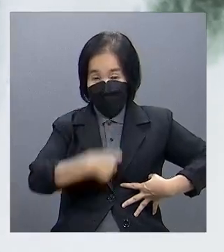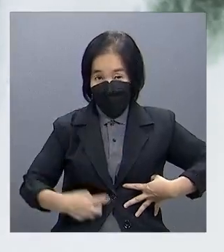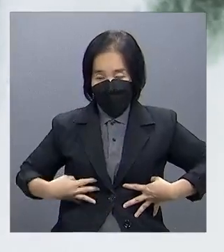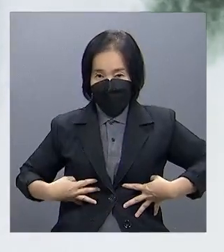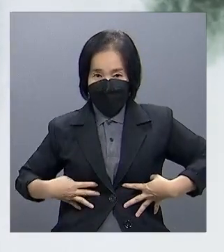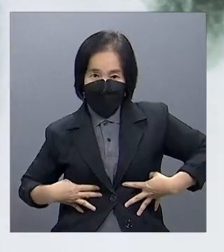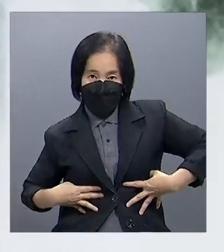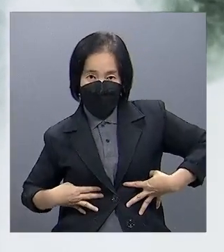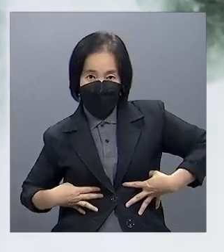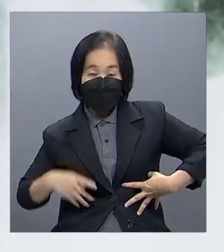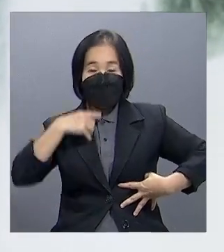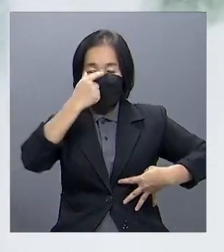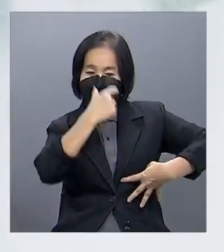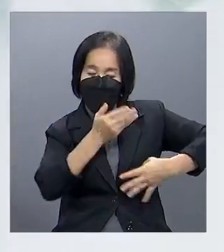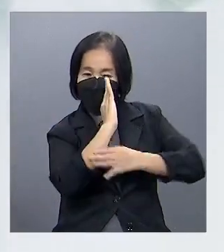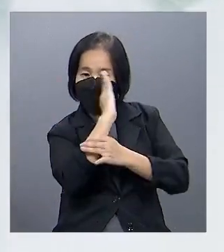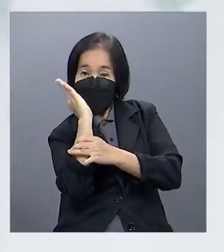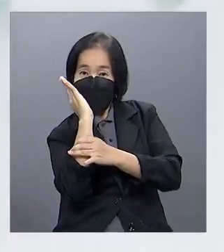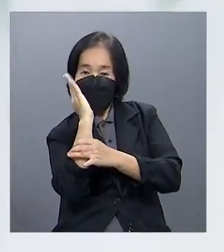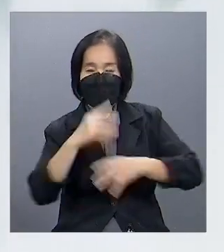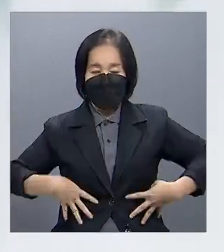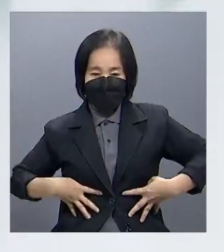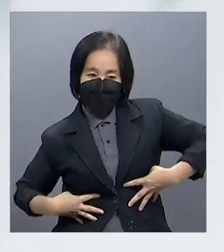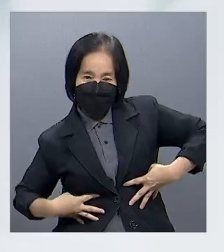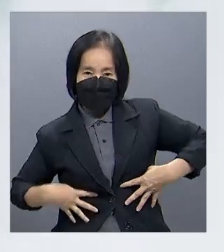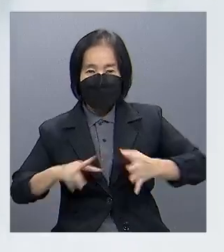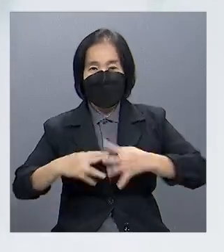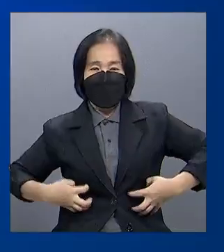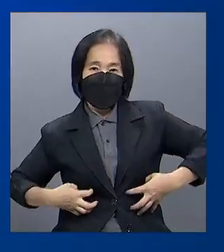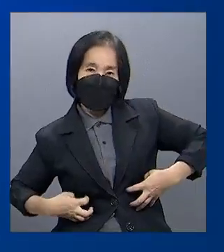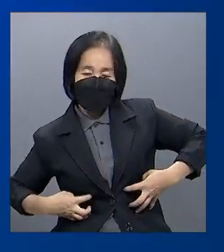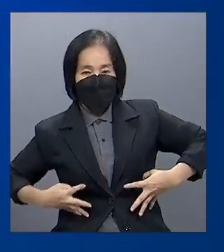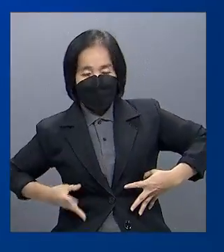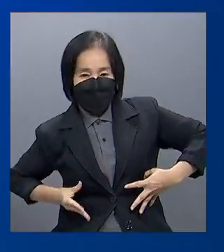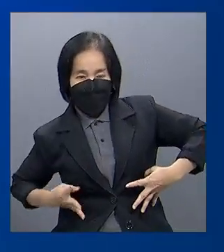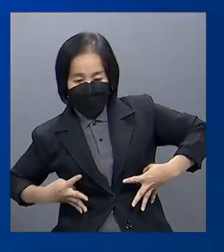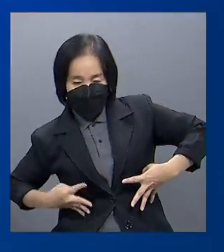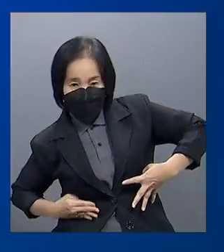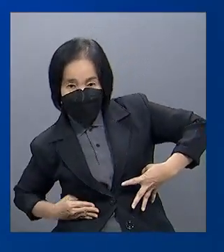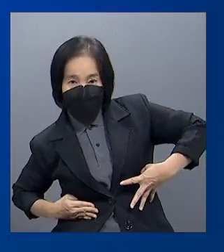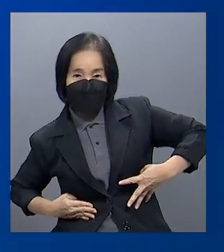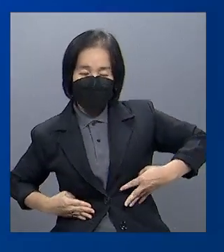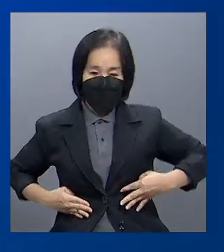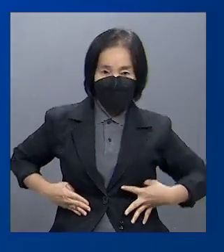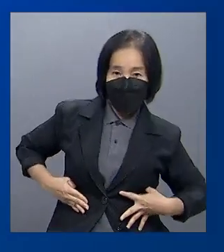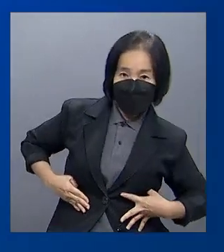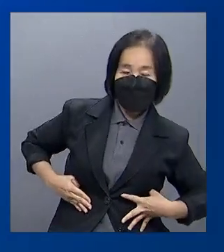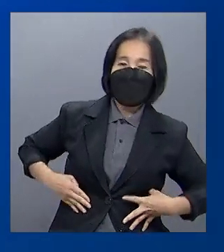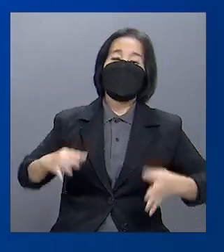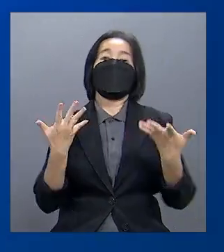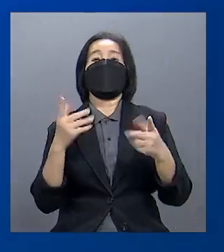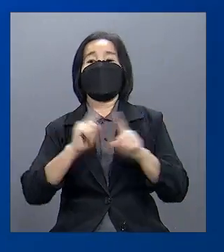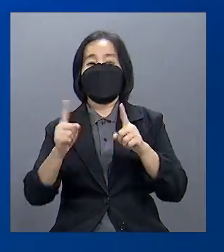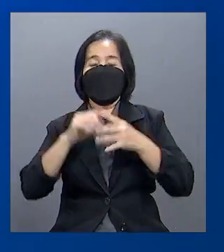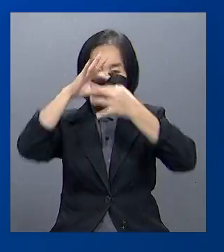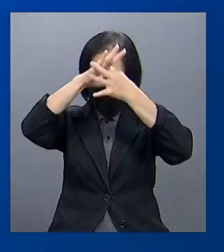างของซี่โครงบางส่วนมีการติดแคบลงบางส่วนมีการเปิดกว้างขึ้นนะคะส่วนที่มีการติดแคบเนี่ยจะทำให้ปอด